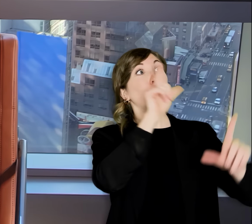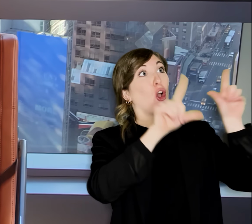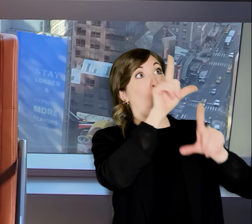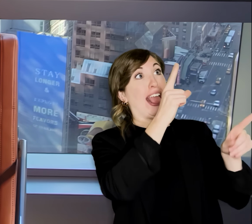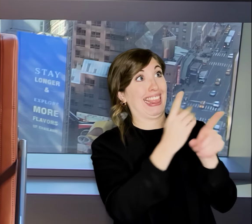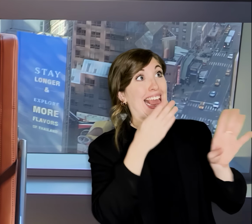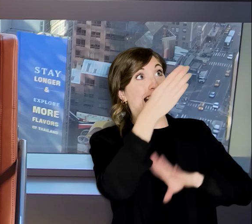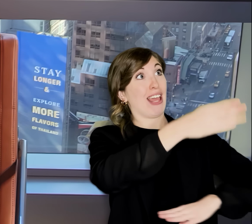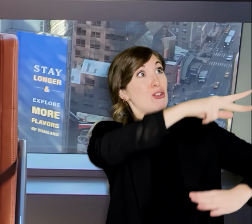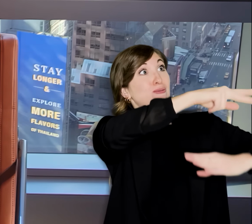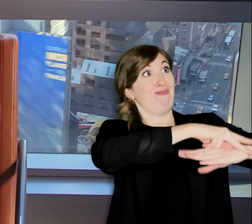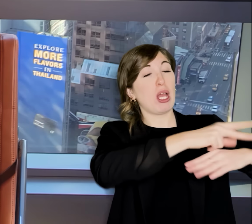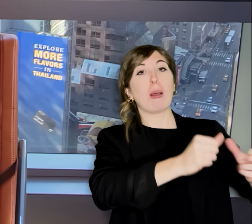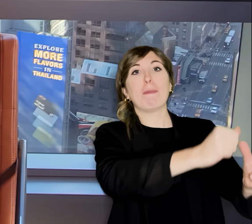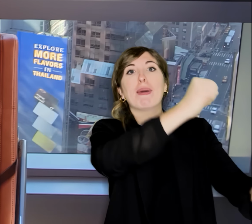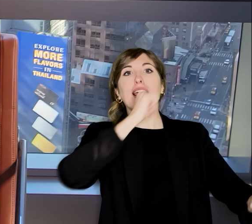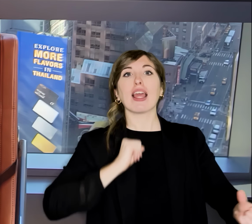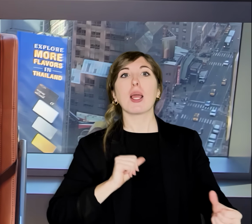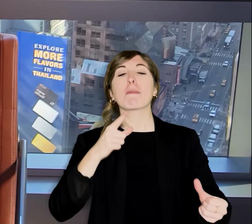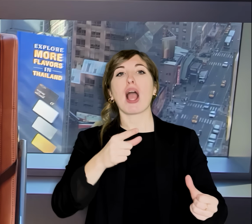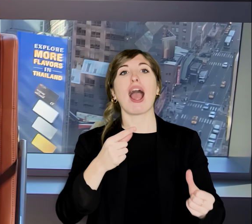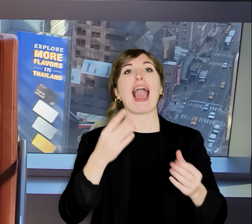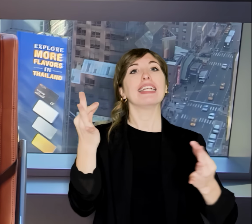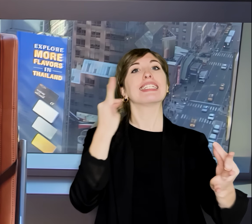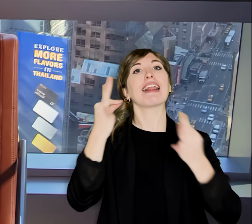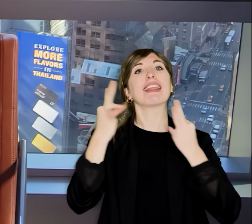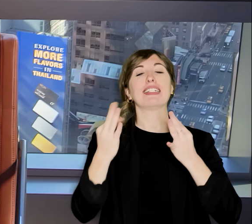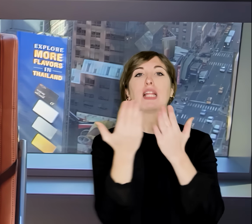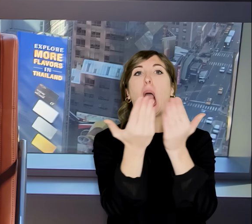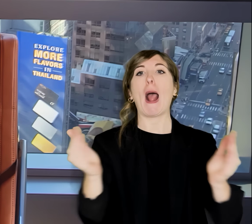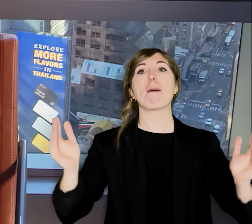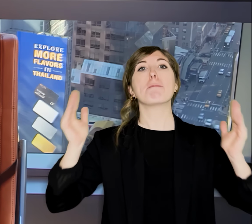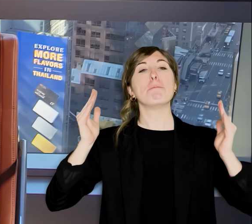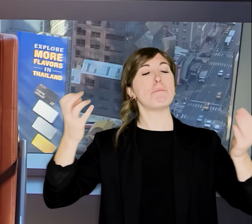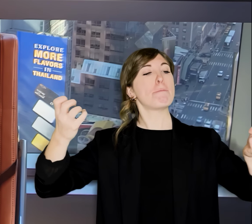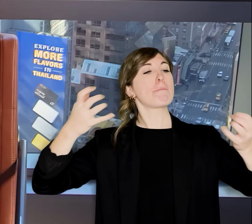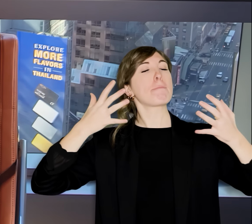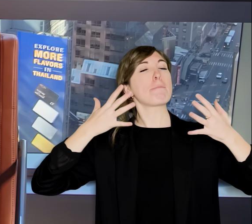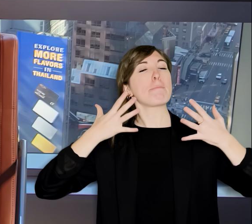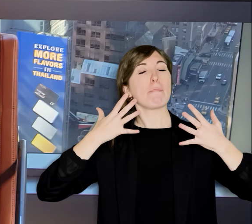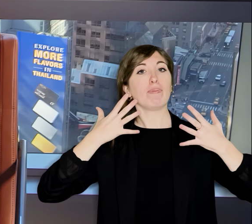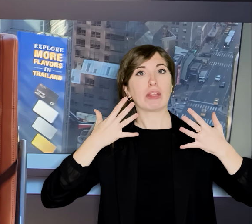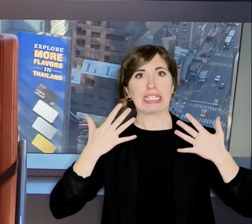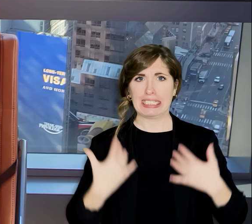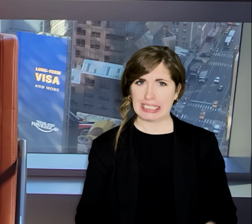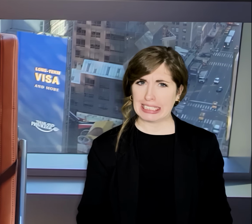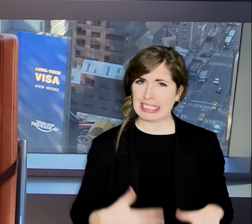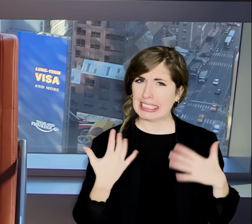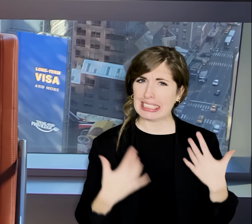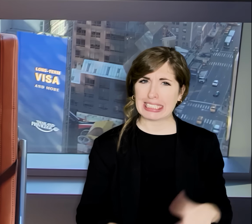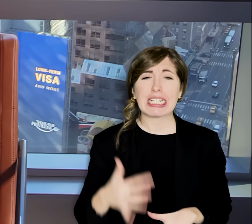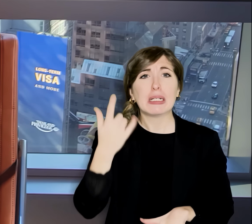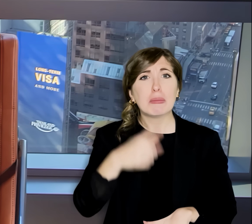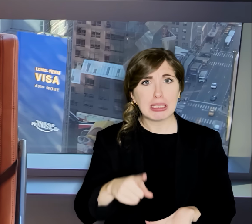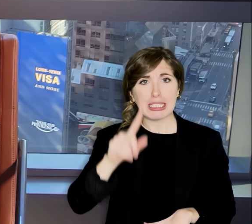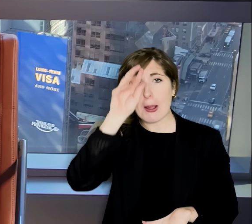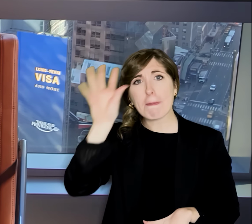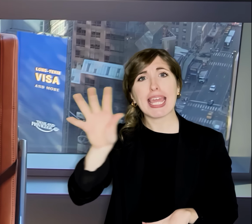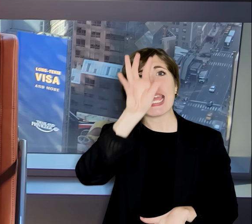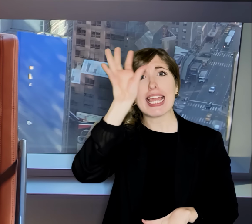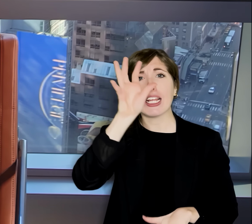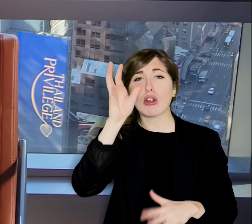Questa è veramente un mito che è difficile È difficile veramente da statare ma veramente c'è tanta gente